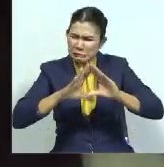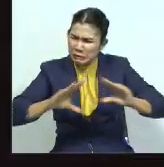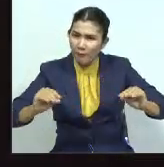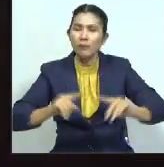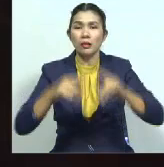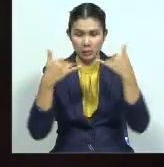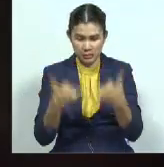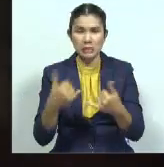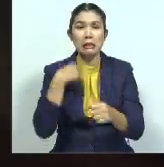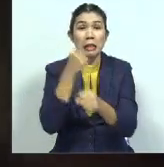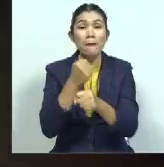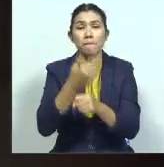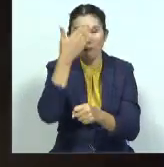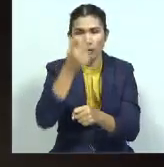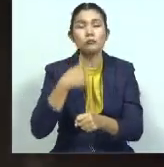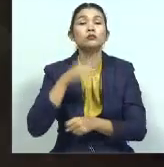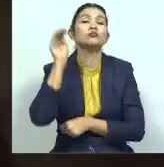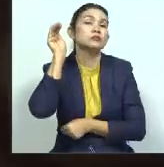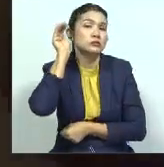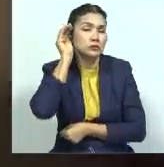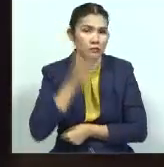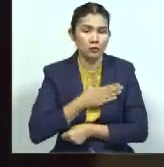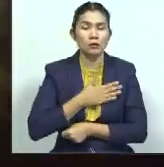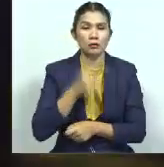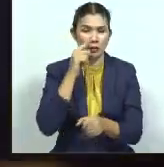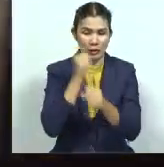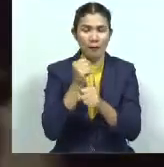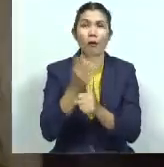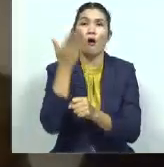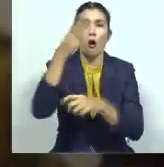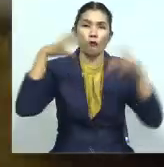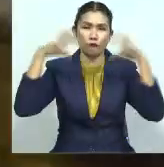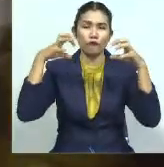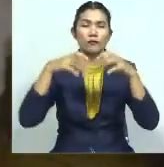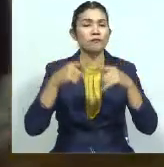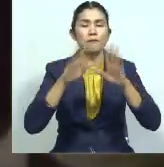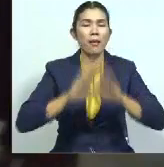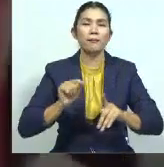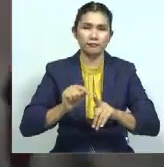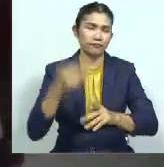ล้วแต่ก็ถือว่าเป็นความเชื่อในพื้นที่นะคะที่จะประกอบพิธีกรรมลักษณะนี้ค่ะ